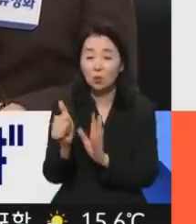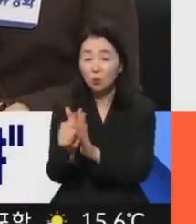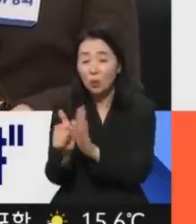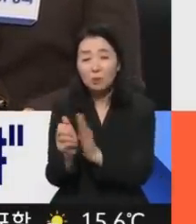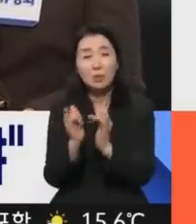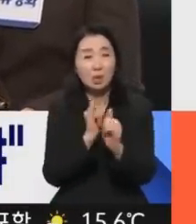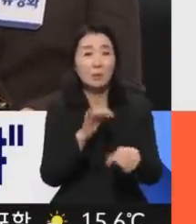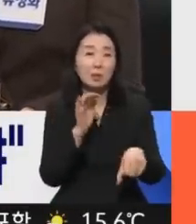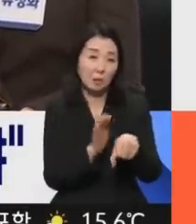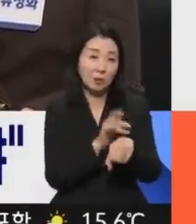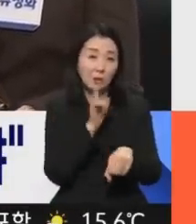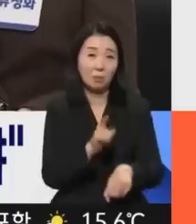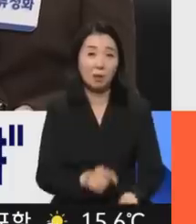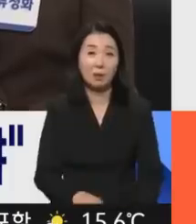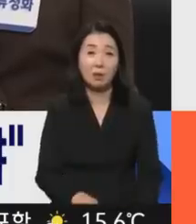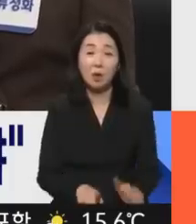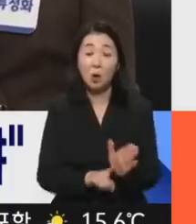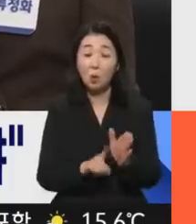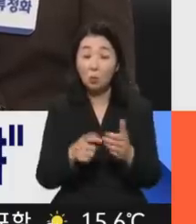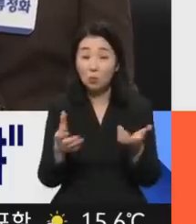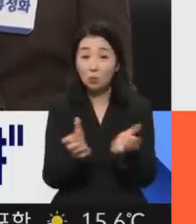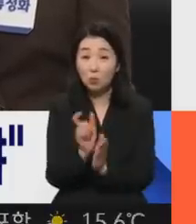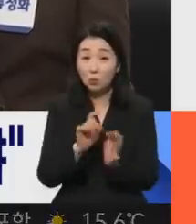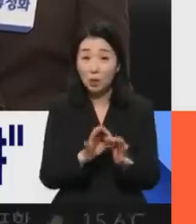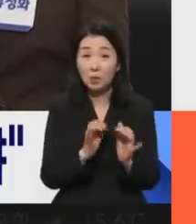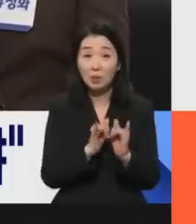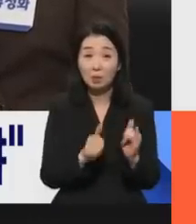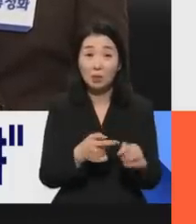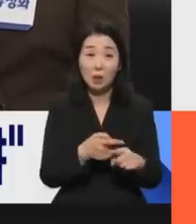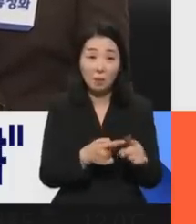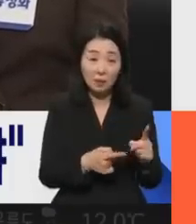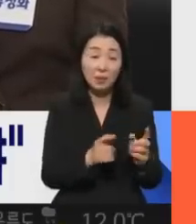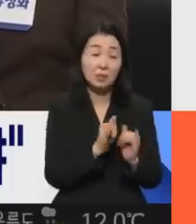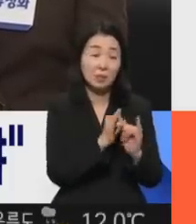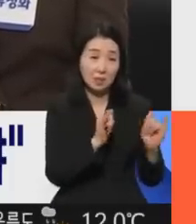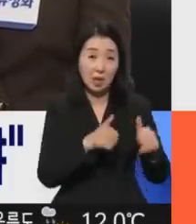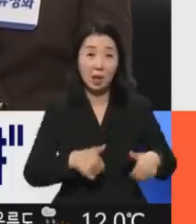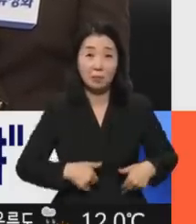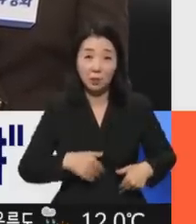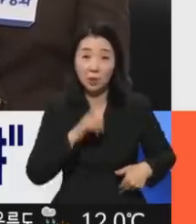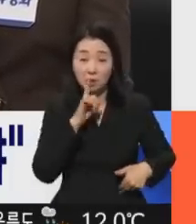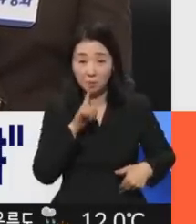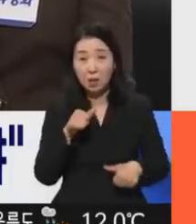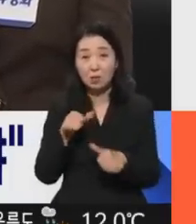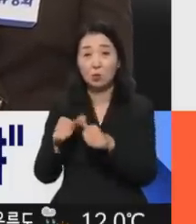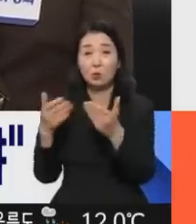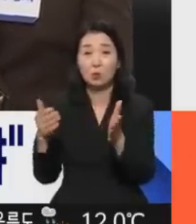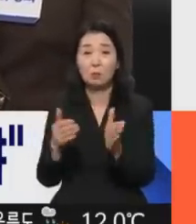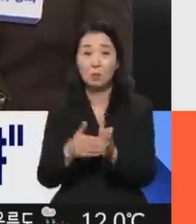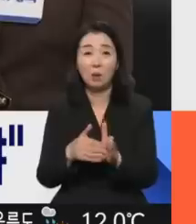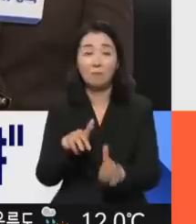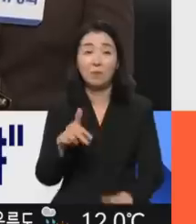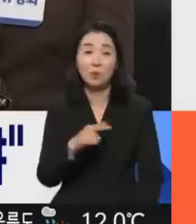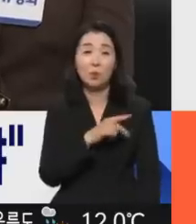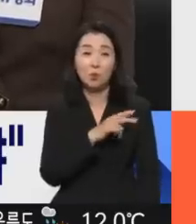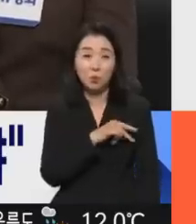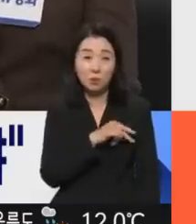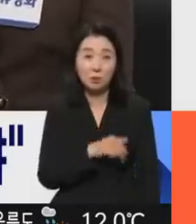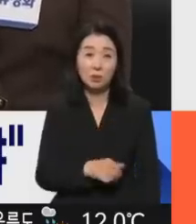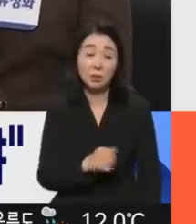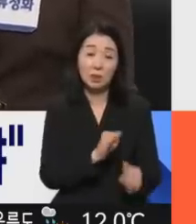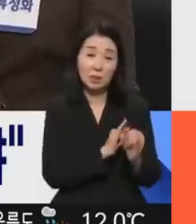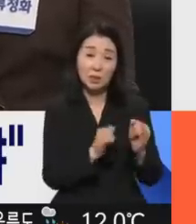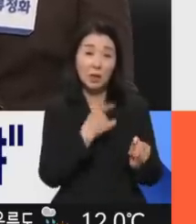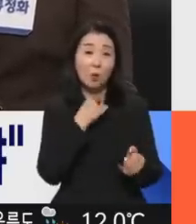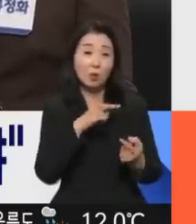강조했습니다 무엇보다 홍보수석실 관계자들은 절반은 기자여야 한다 이렇게 조언을 했는데요 조의원은이